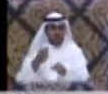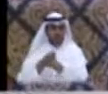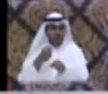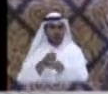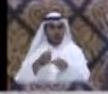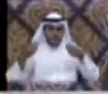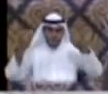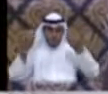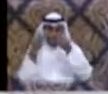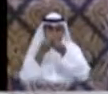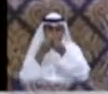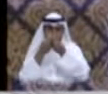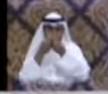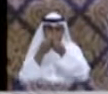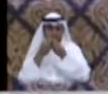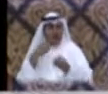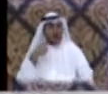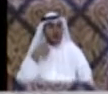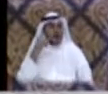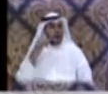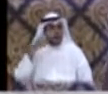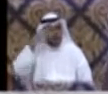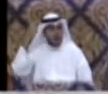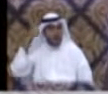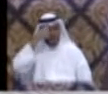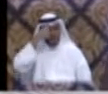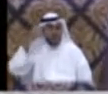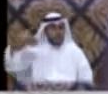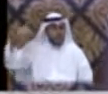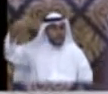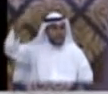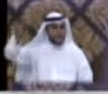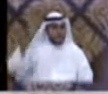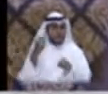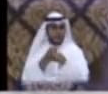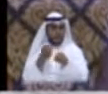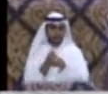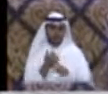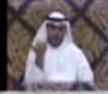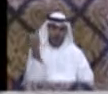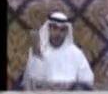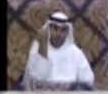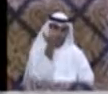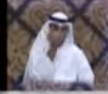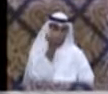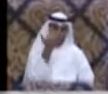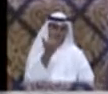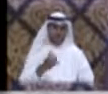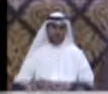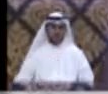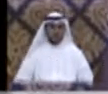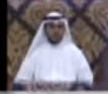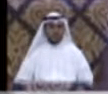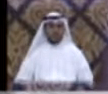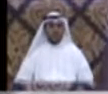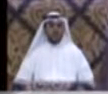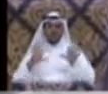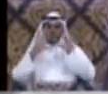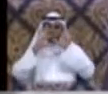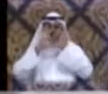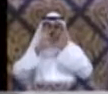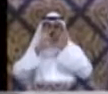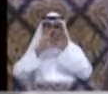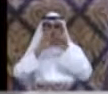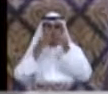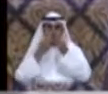تشرك البرلمان العربي في بعض يعني الأعمال التي تقوم بها الأمانة العامة، وأيضا الأمانة العامة لجامعة الدول العربية يكون لها يعني